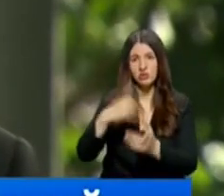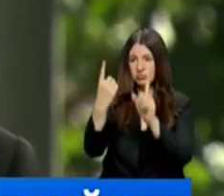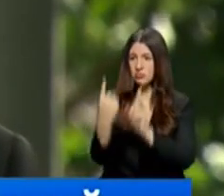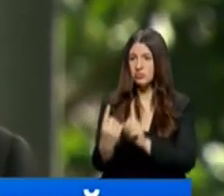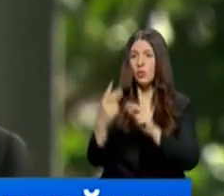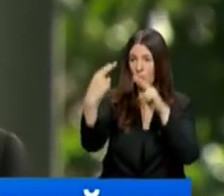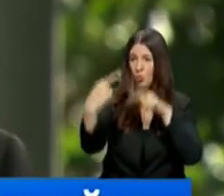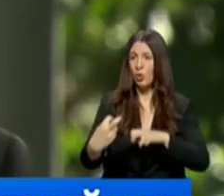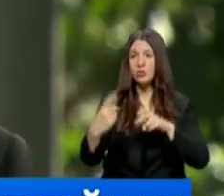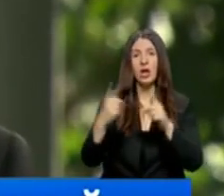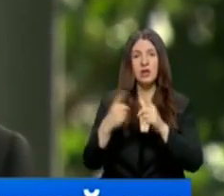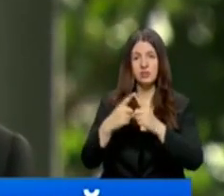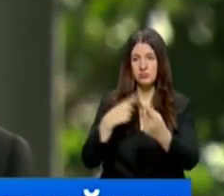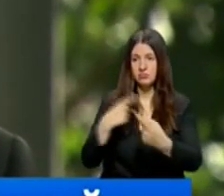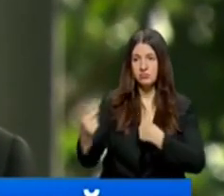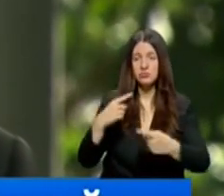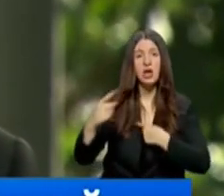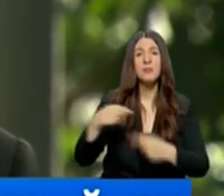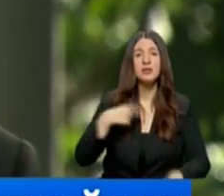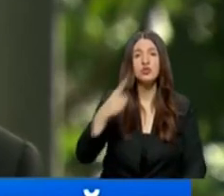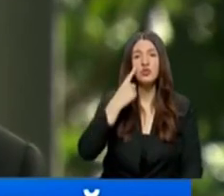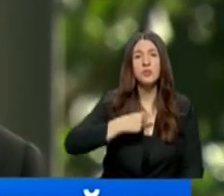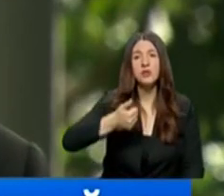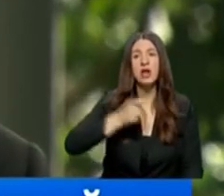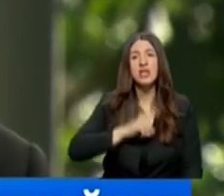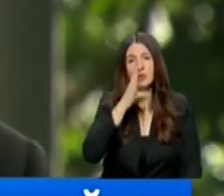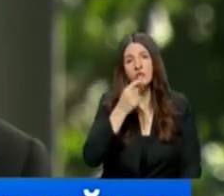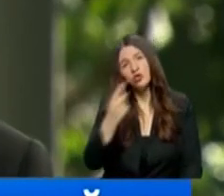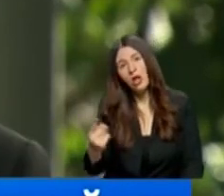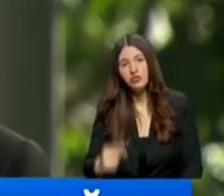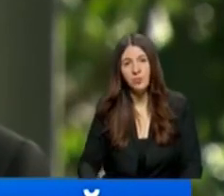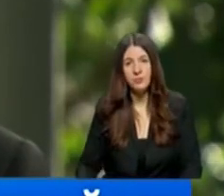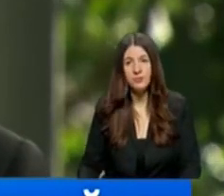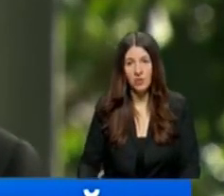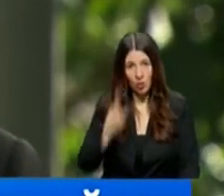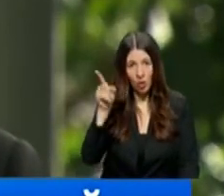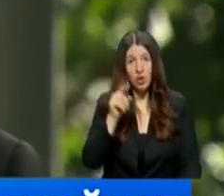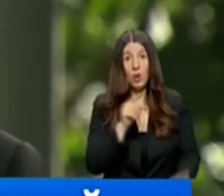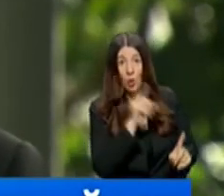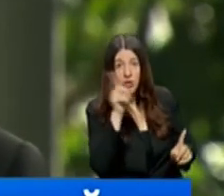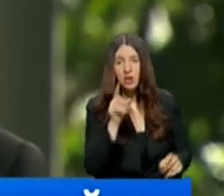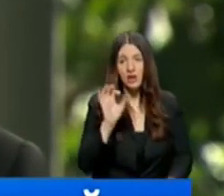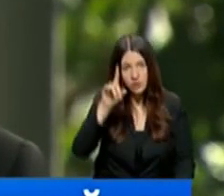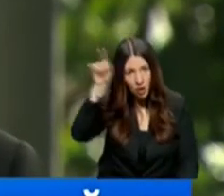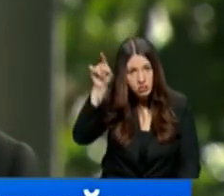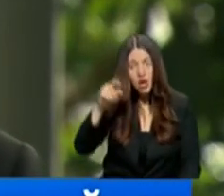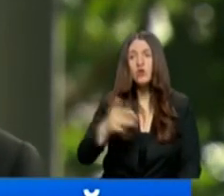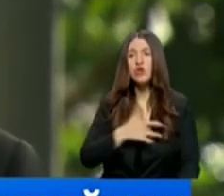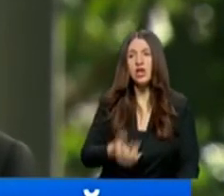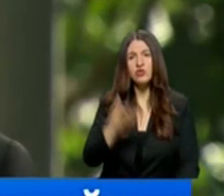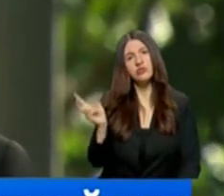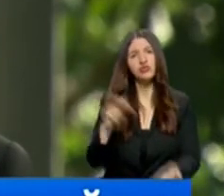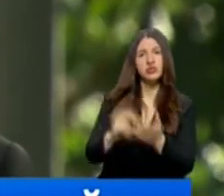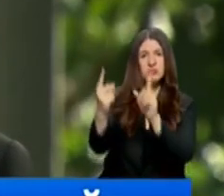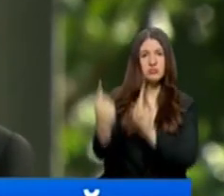karşıma, oturur hesaplaşırız. Ben de sana Cumhurbaşkanı adayının kim olacağını açıklayacağım. Orada. Evet, orada. Yüreği yetiyorsa